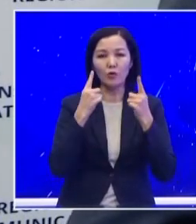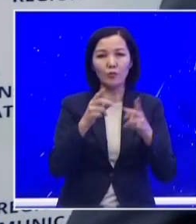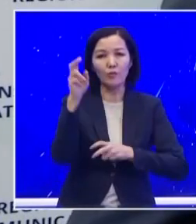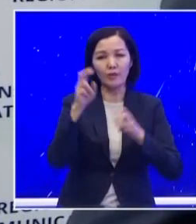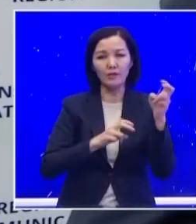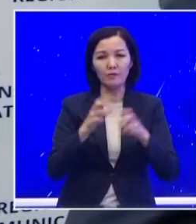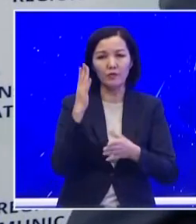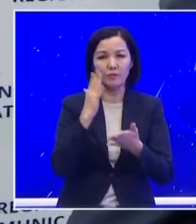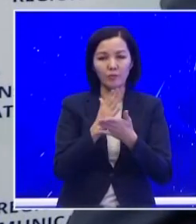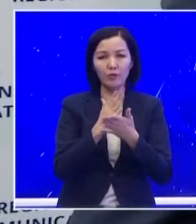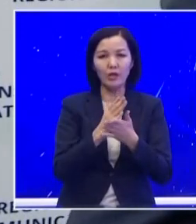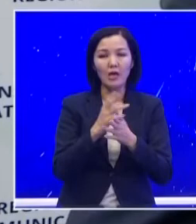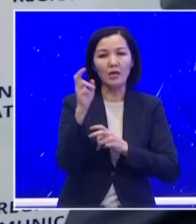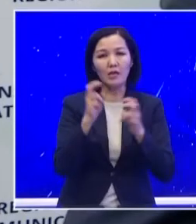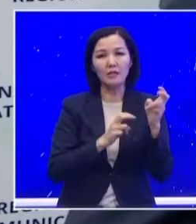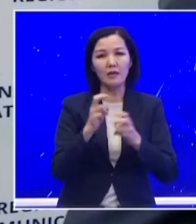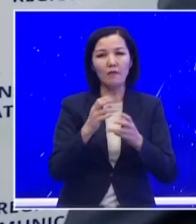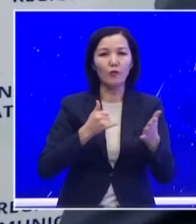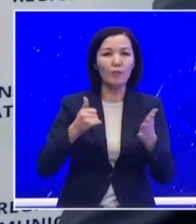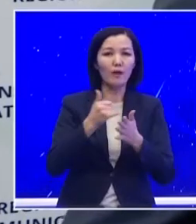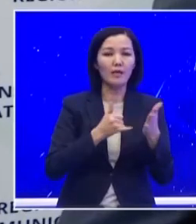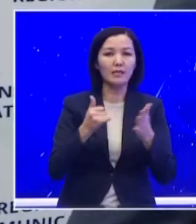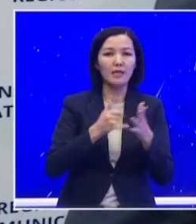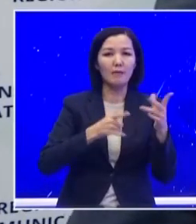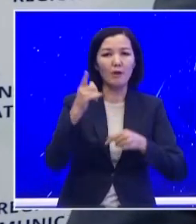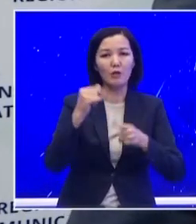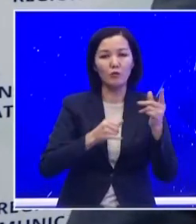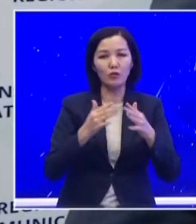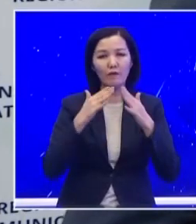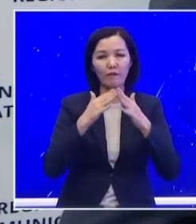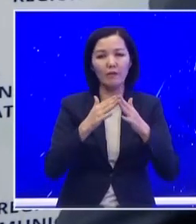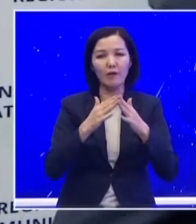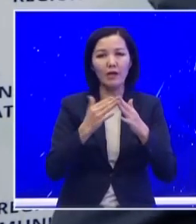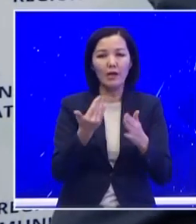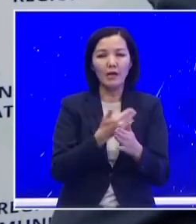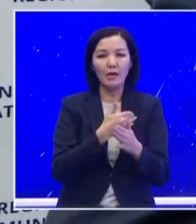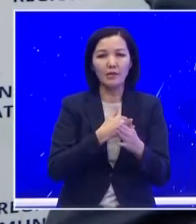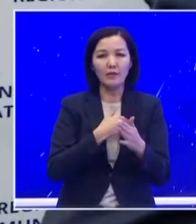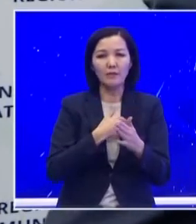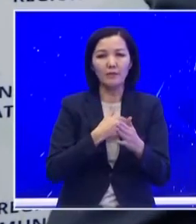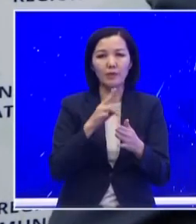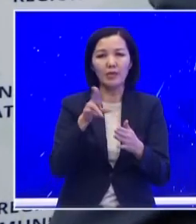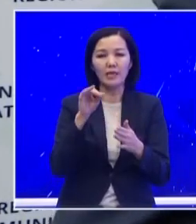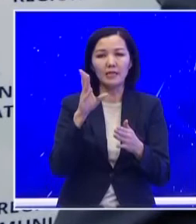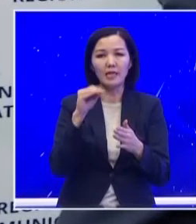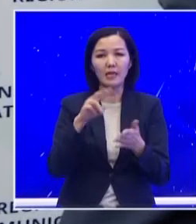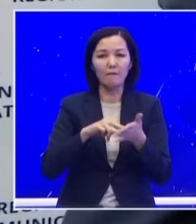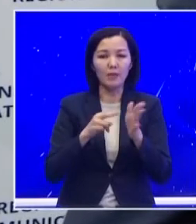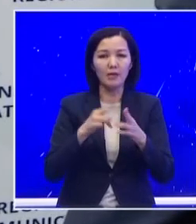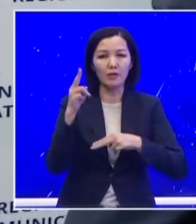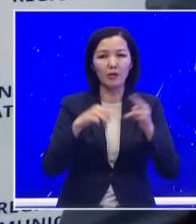производственных объектов, таких как завод по производству масла, молочно-товарная ферма. Хотим взять в руки логистику в Достыке, а также в планах